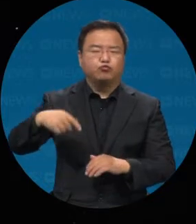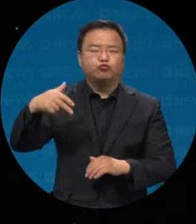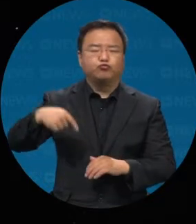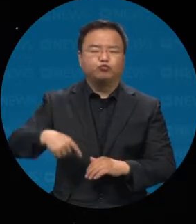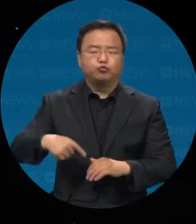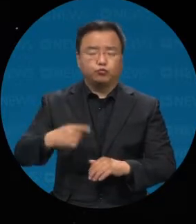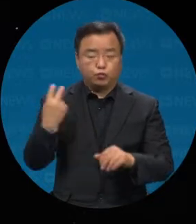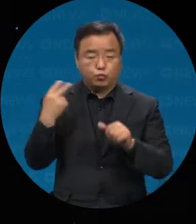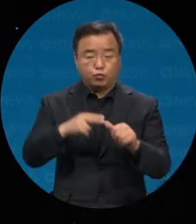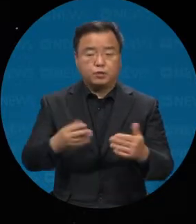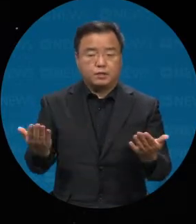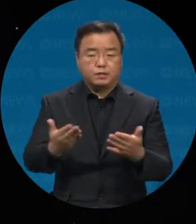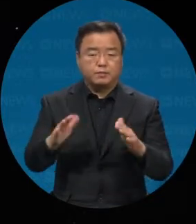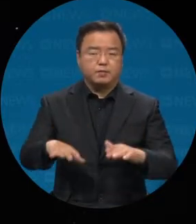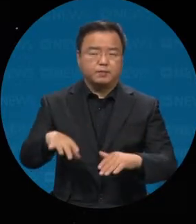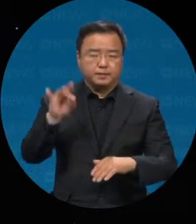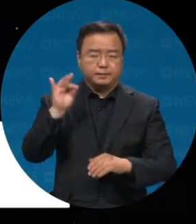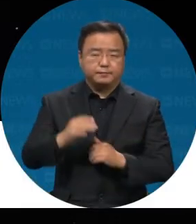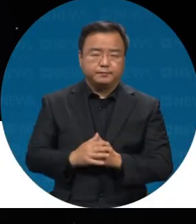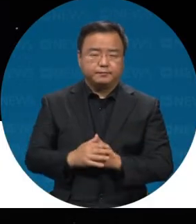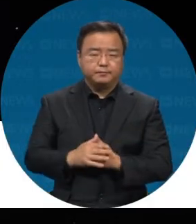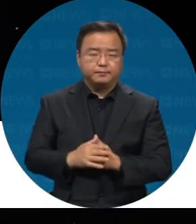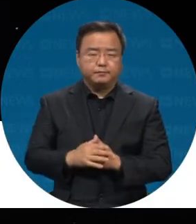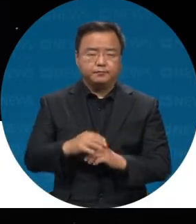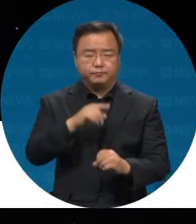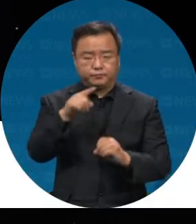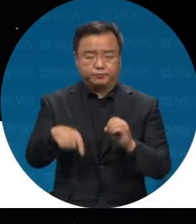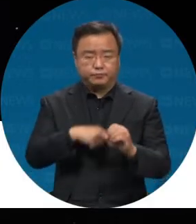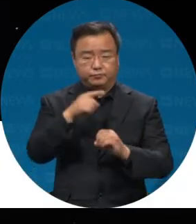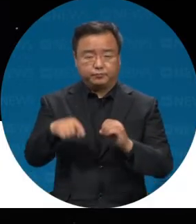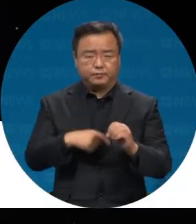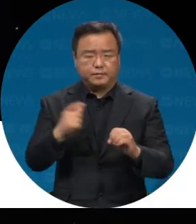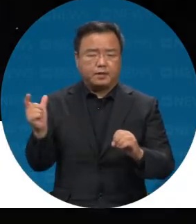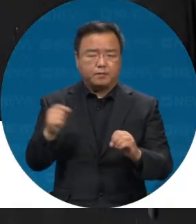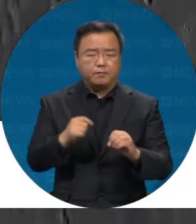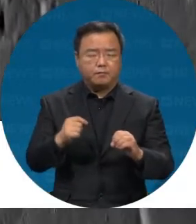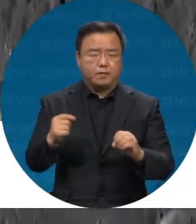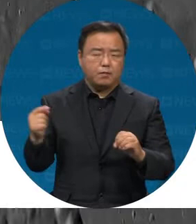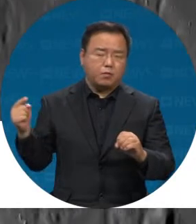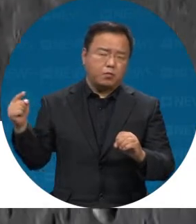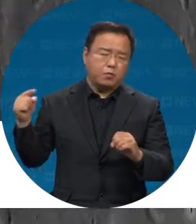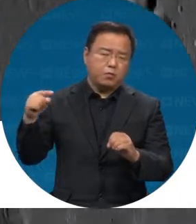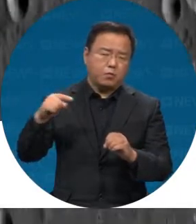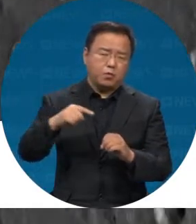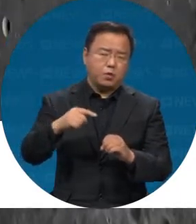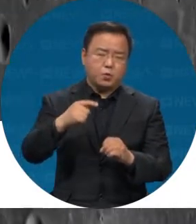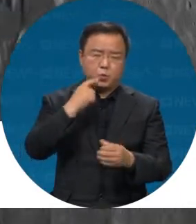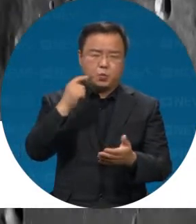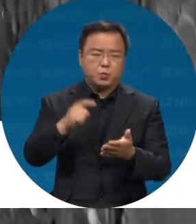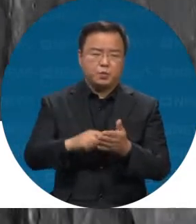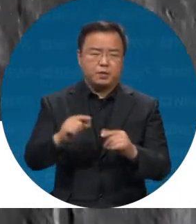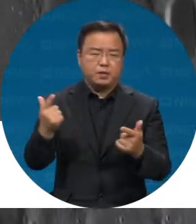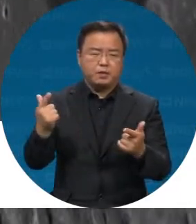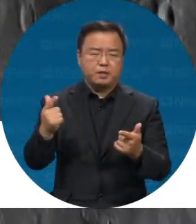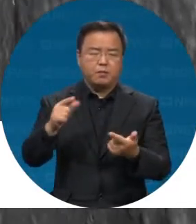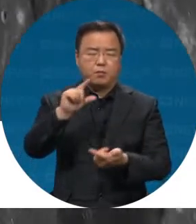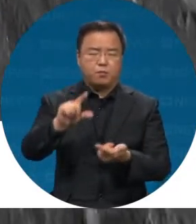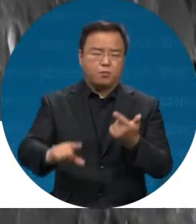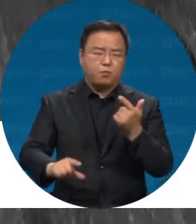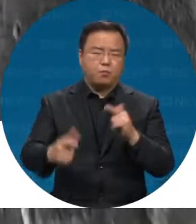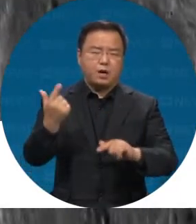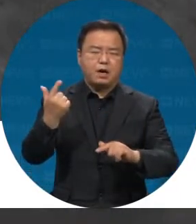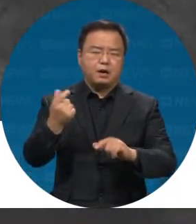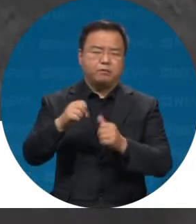처음입니다 배도 세속 더 빨리 가거든요 그래서 진입하는 게 쉽지가 않습니다 그래서 이제 옆 추진을 해가지고 저희가 원하는